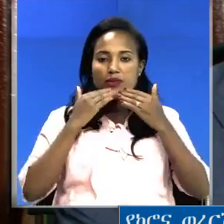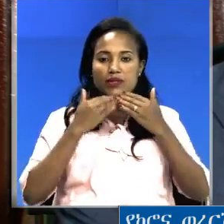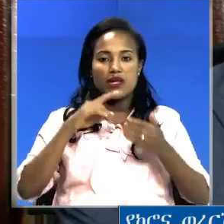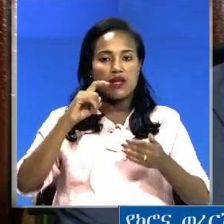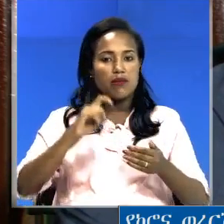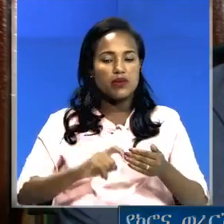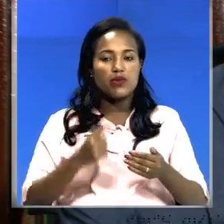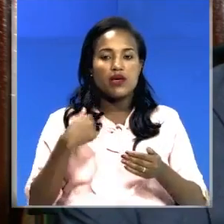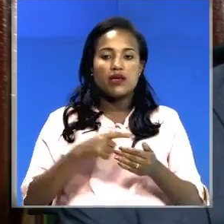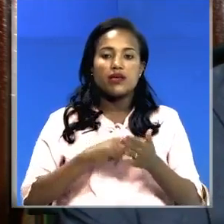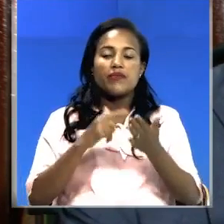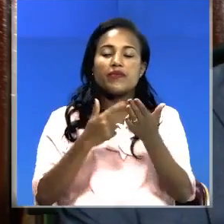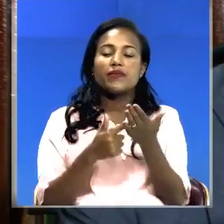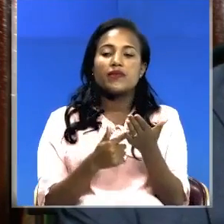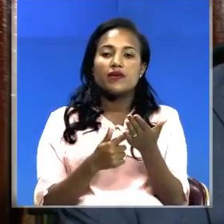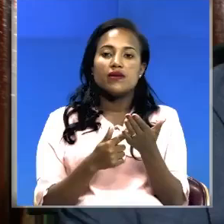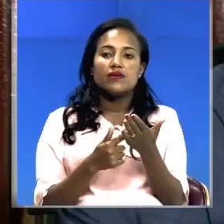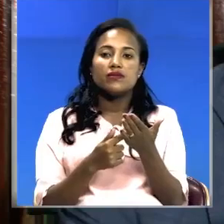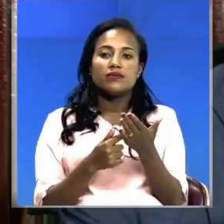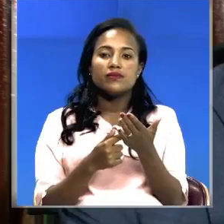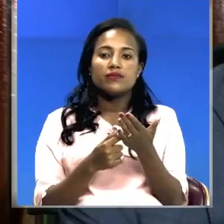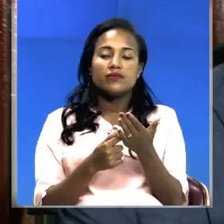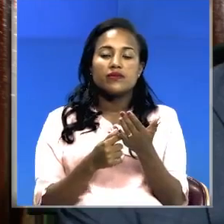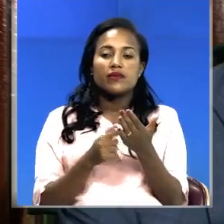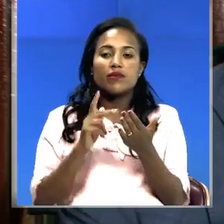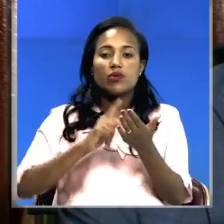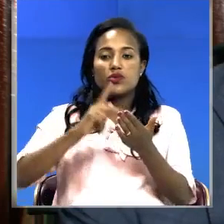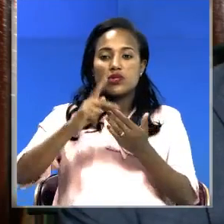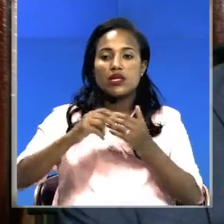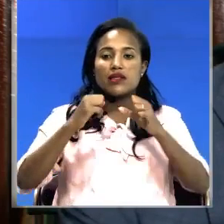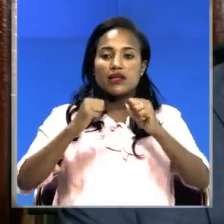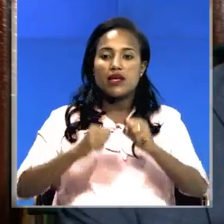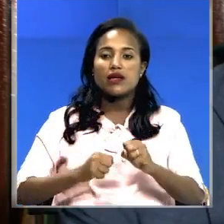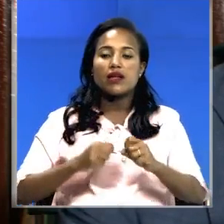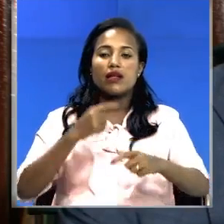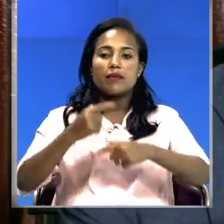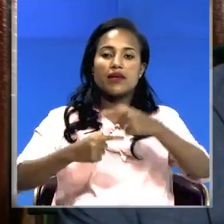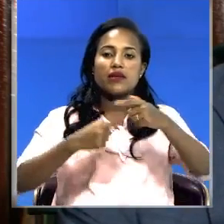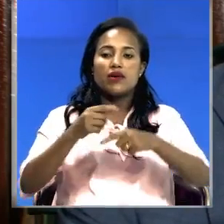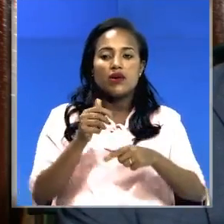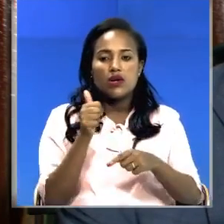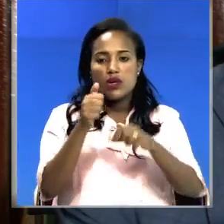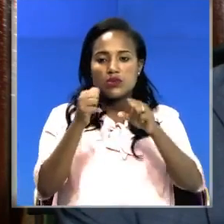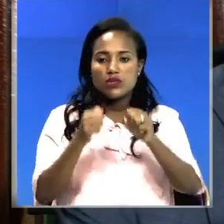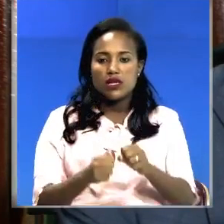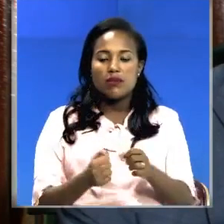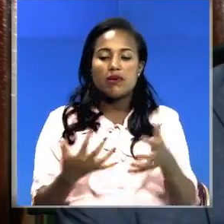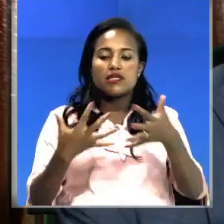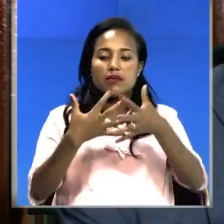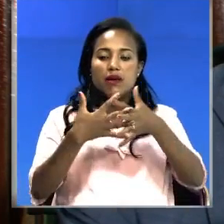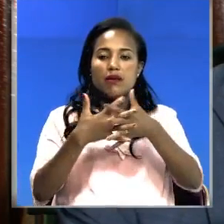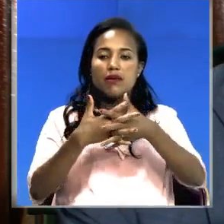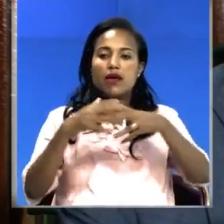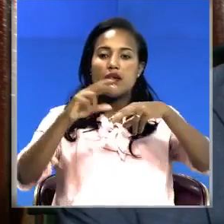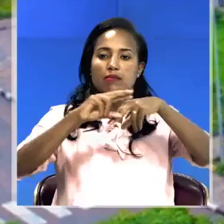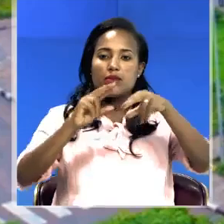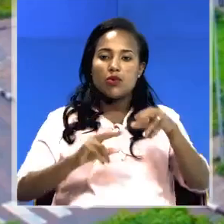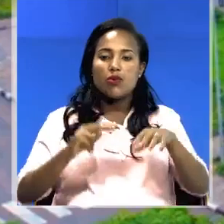እኛም ይሄንን ፕሮጀክት አጠናክረን ለመሄድ ራሱን የቻለ ማስተባበሪያ ጽህፈት ቤት